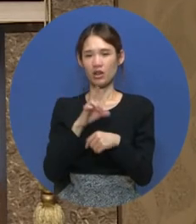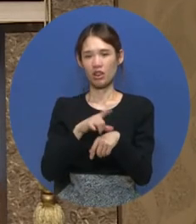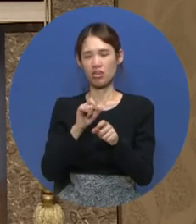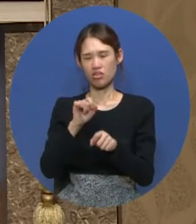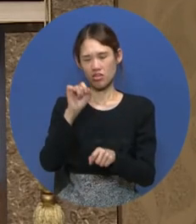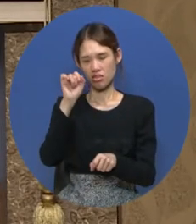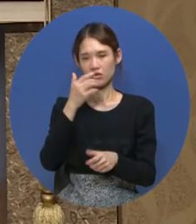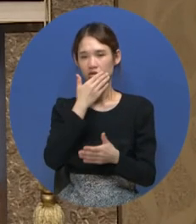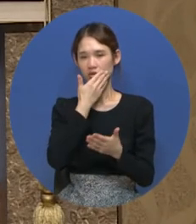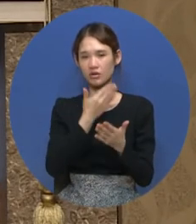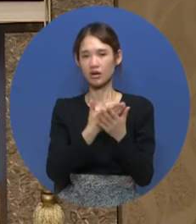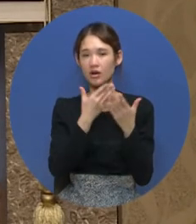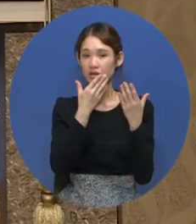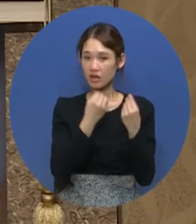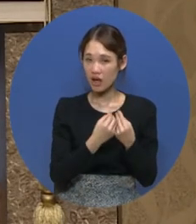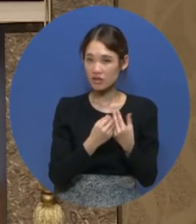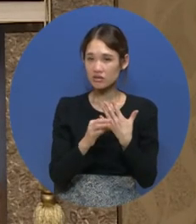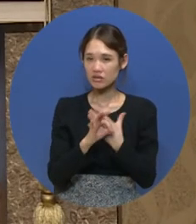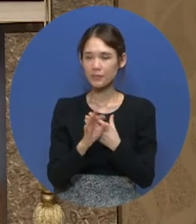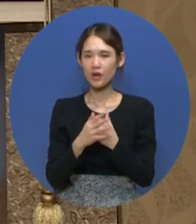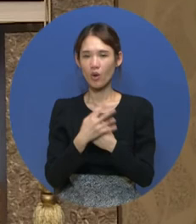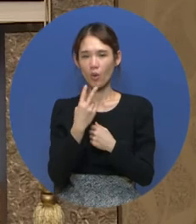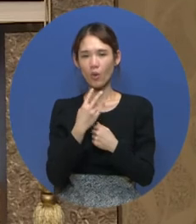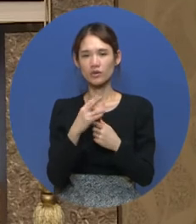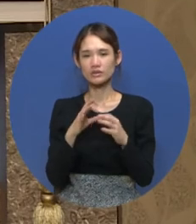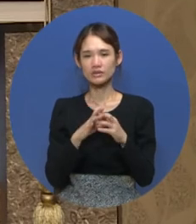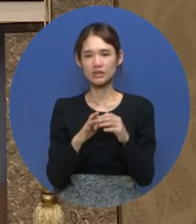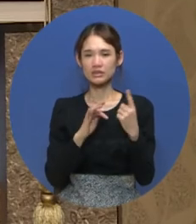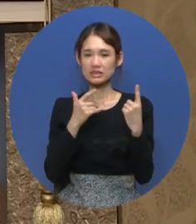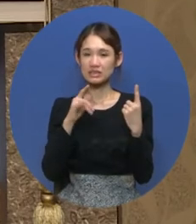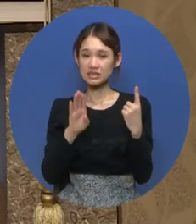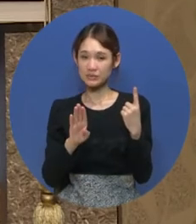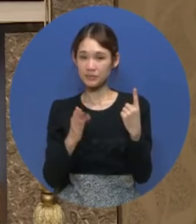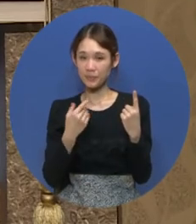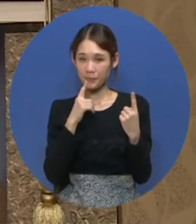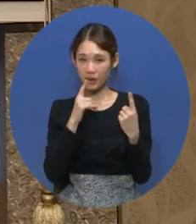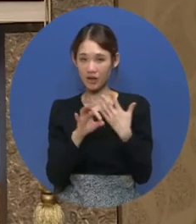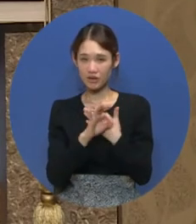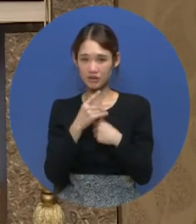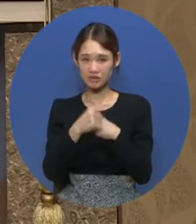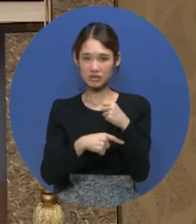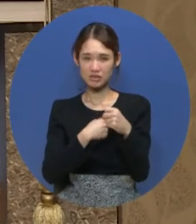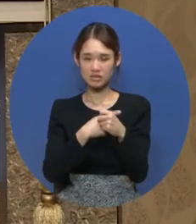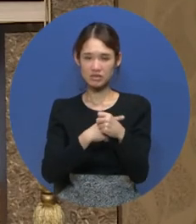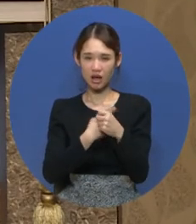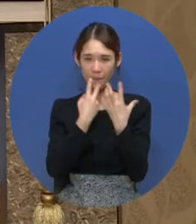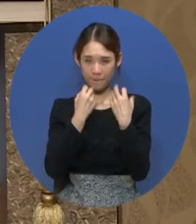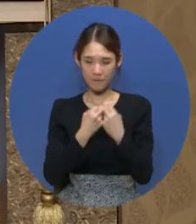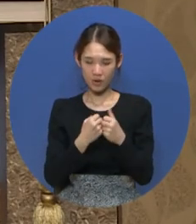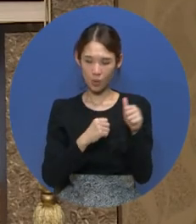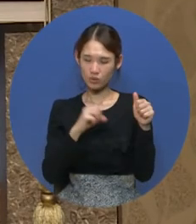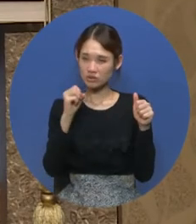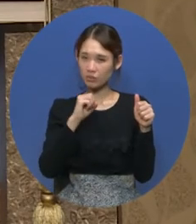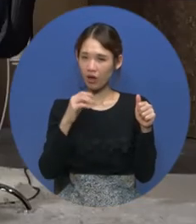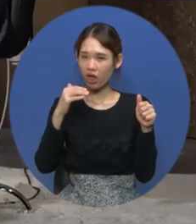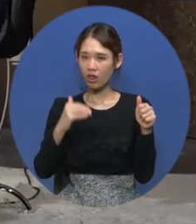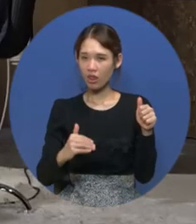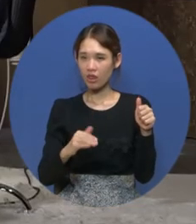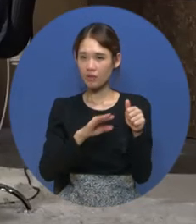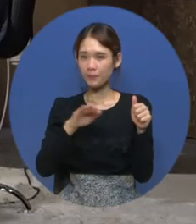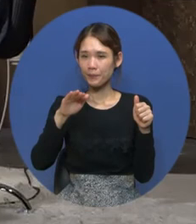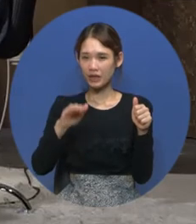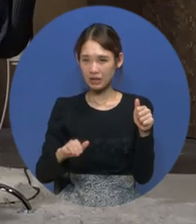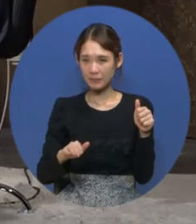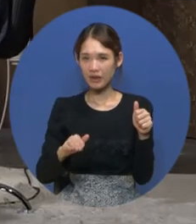예를 들자 그러면 우리가 후 읍장 의 예 전 국장이 1급인 경우에는 1년 생존율이 50% 도 안 됐습니다 아 그